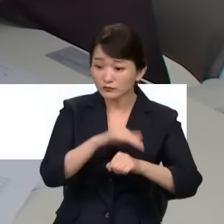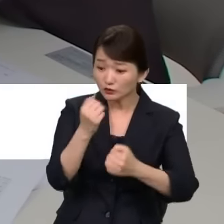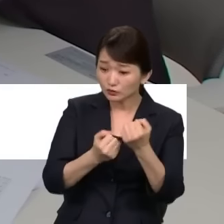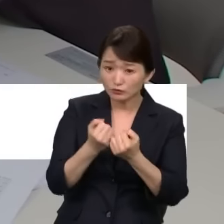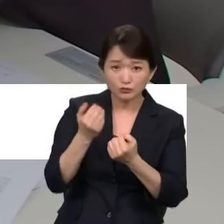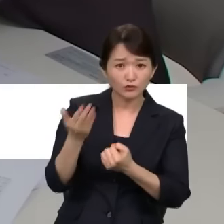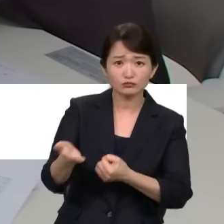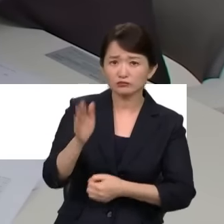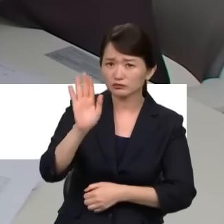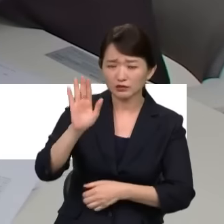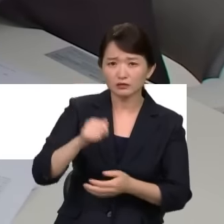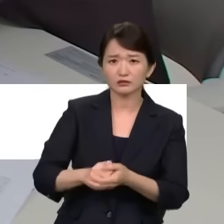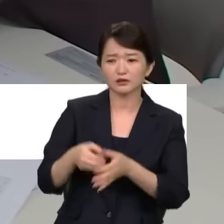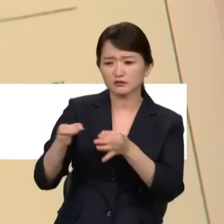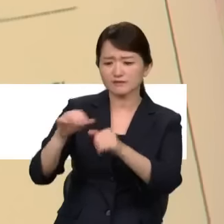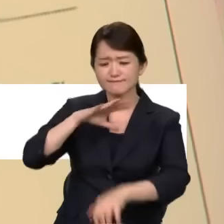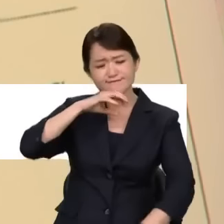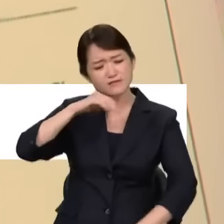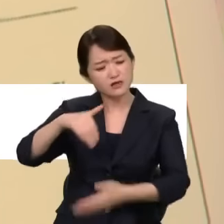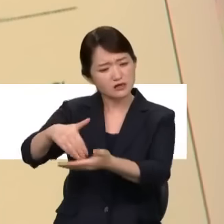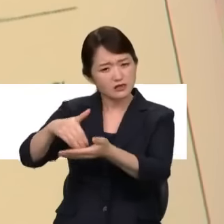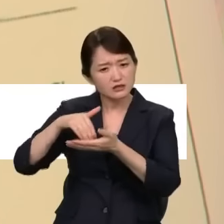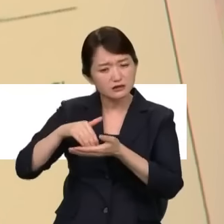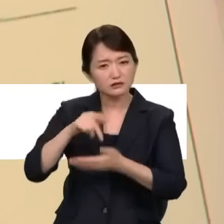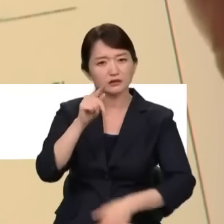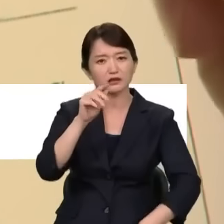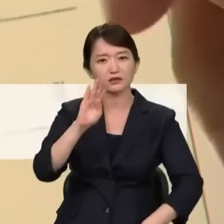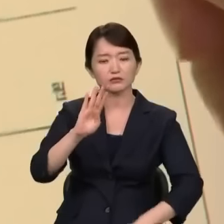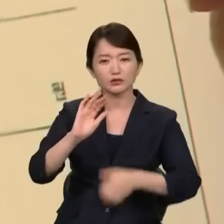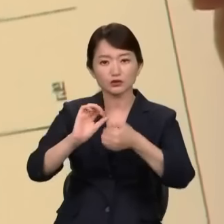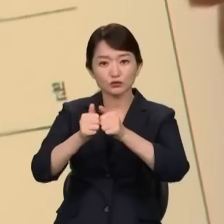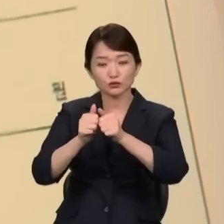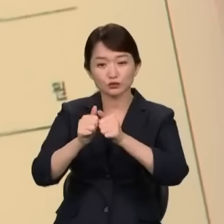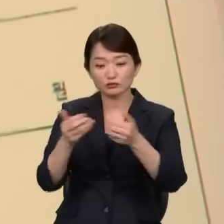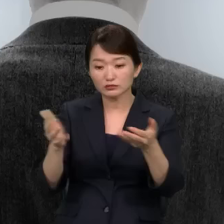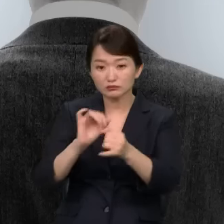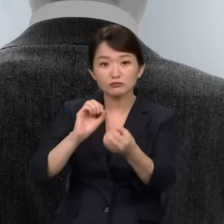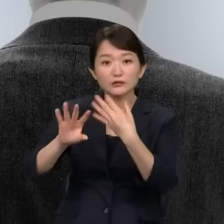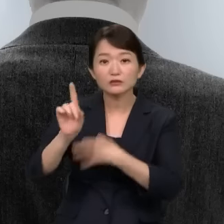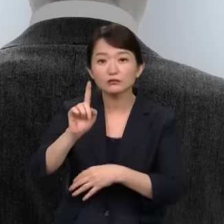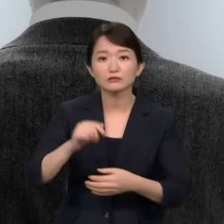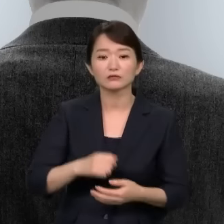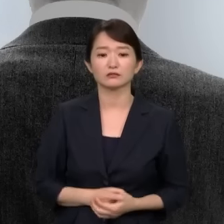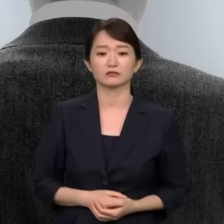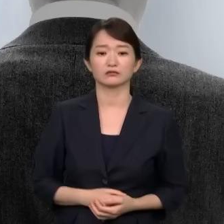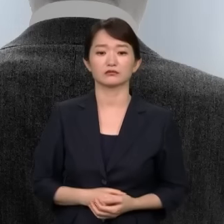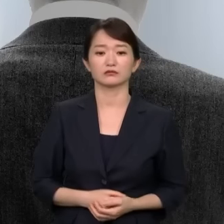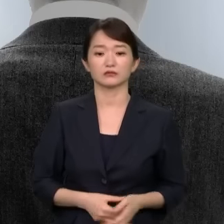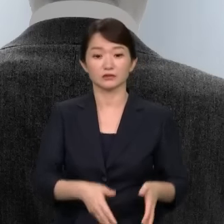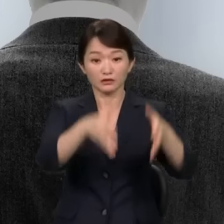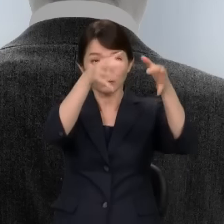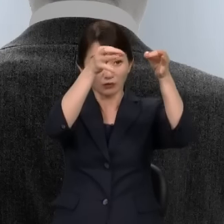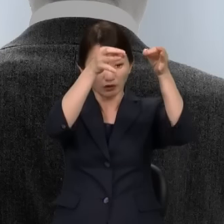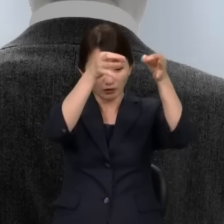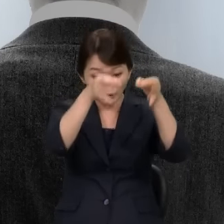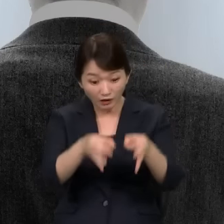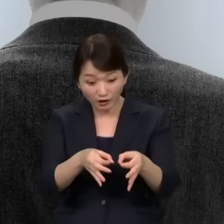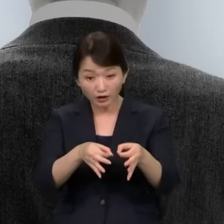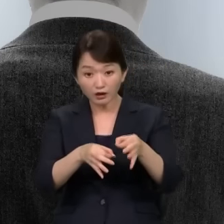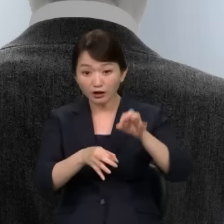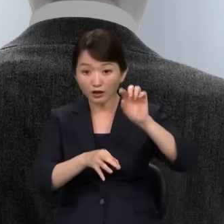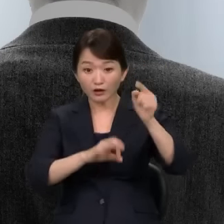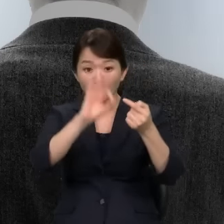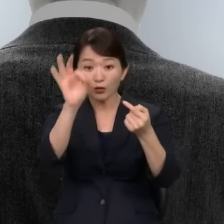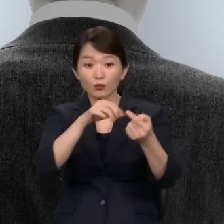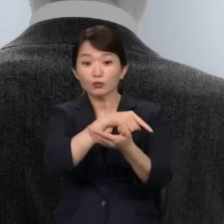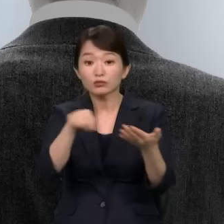설명하지 않았다고 투자자가 항의하자 KB증권 직원은 이렇게 답합니다. 건물 가격이 내려나갔을 때 100% 손실